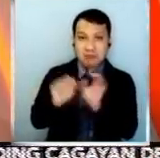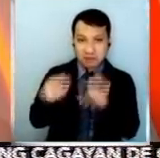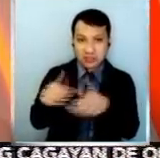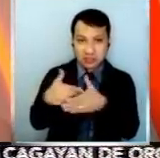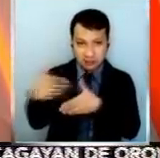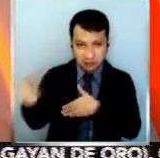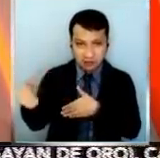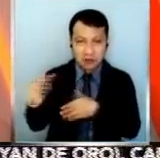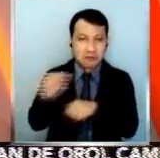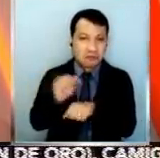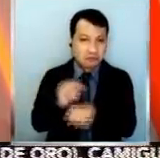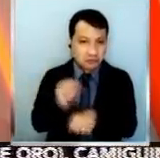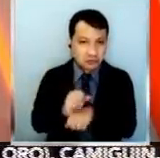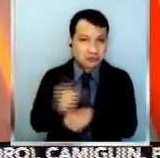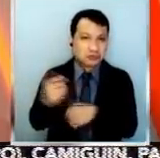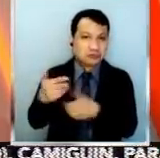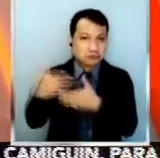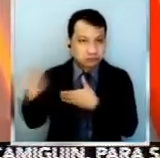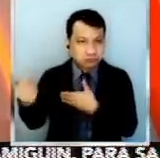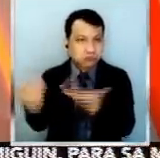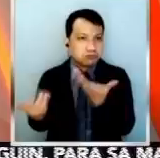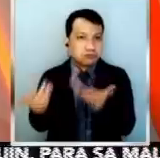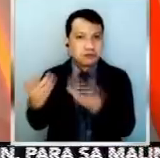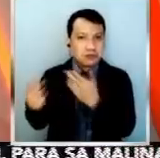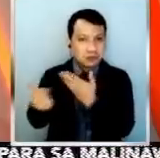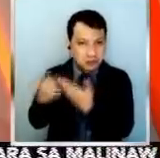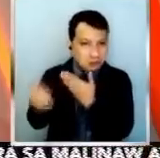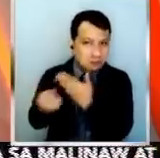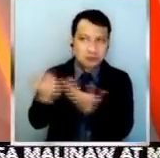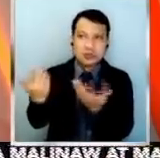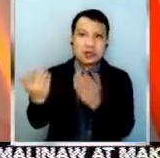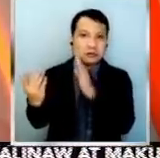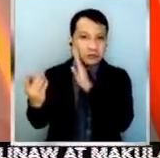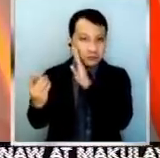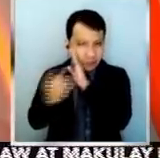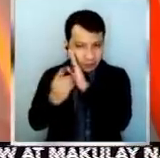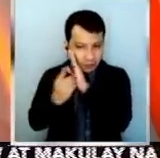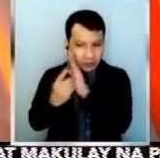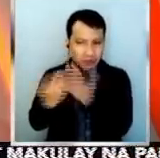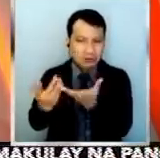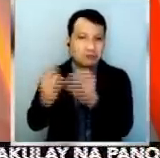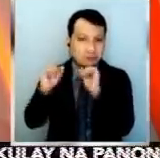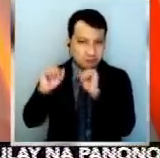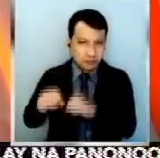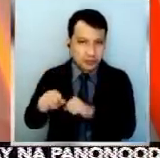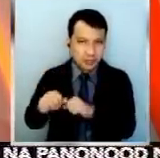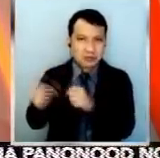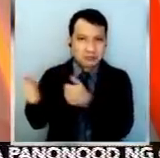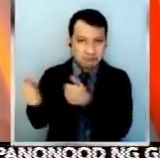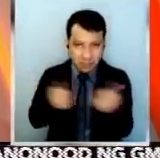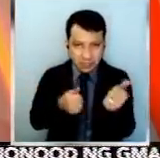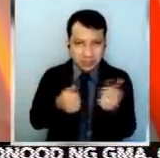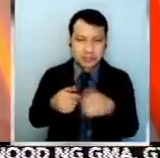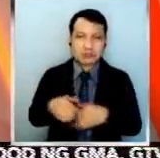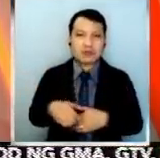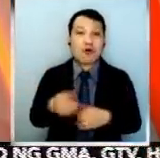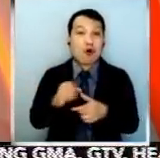ng housing sa kan or temporary lodging, or yun ang dapat i-arrange. Otherwise, work from home siya.